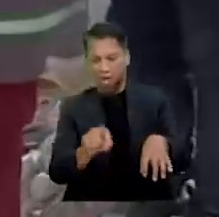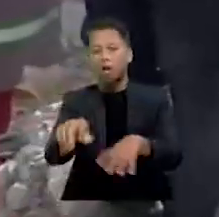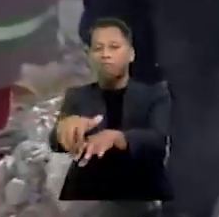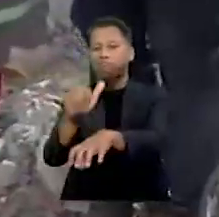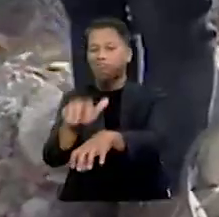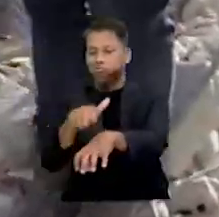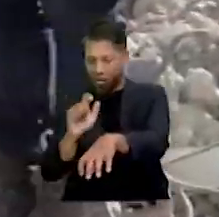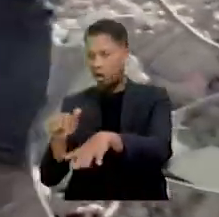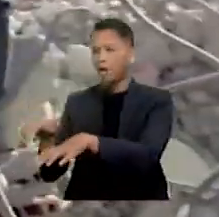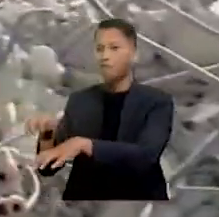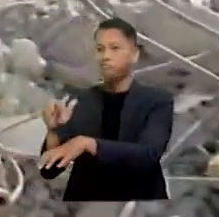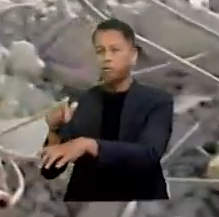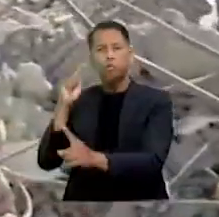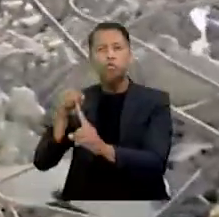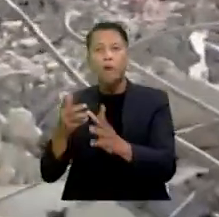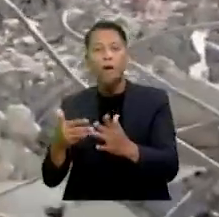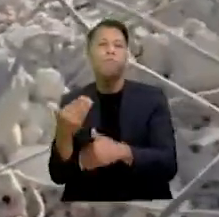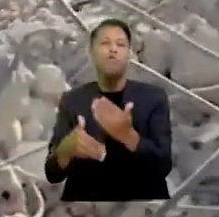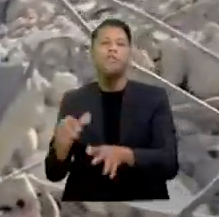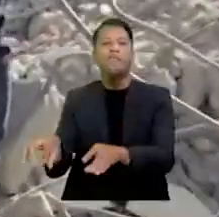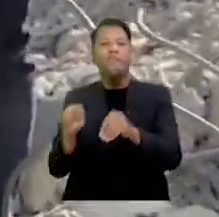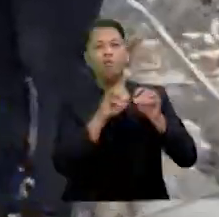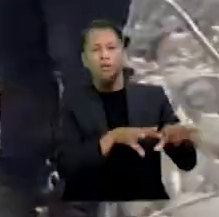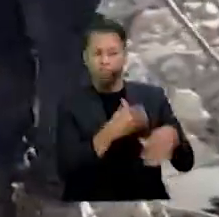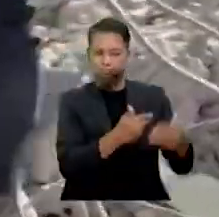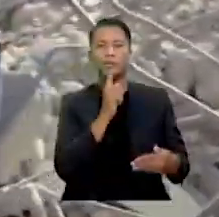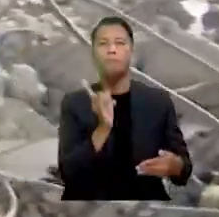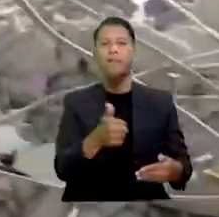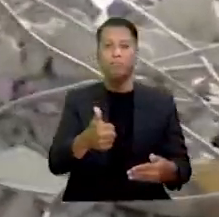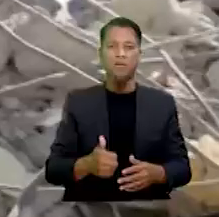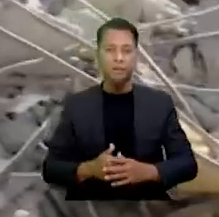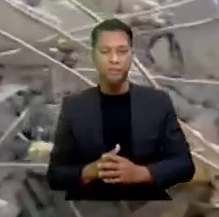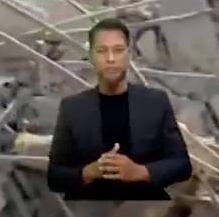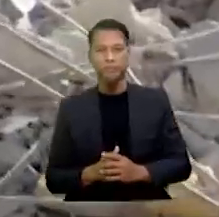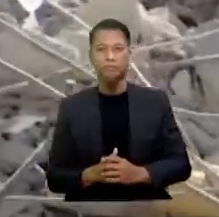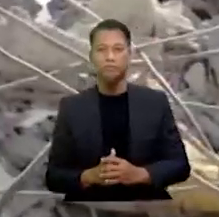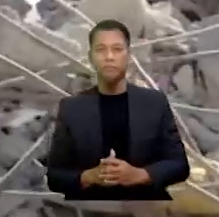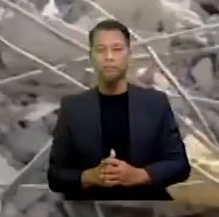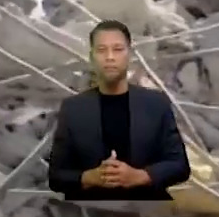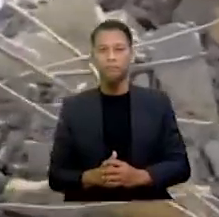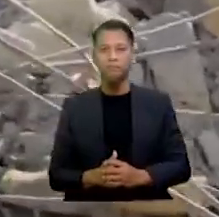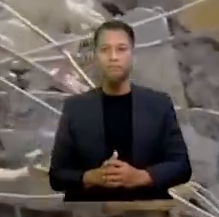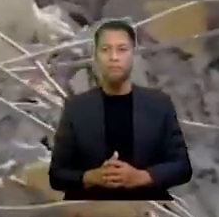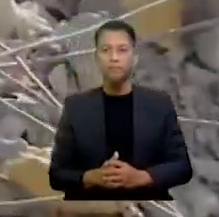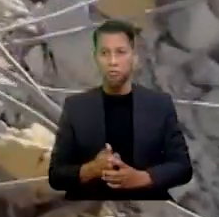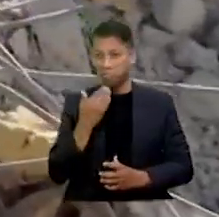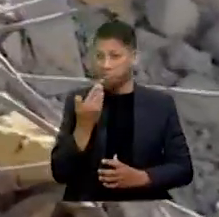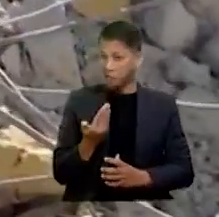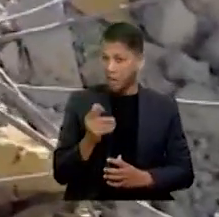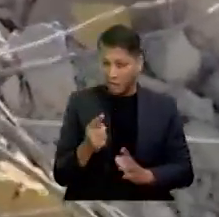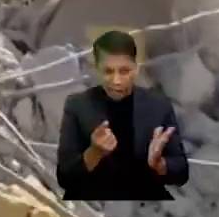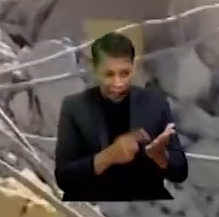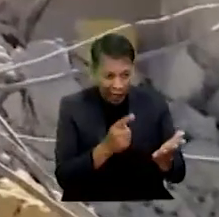mengevakuasi korban biasanya ketika sudah eh terlihat adanya eee tanda-tanda bahwa ada jenazah begitu